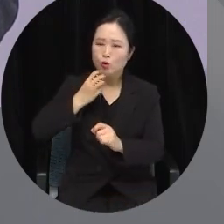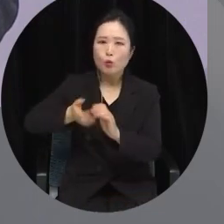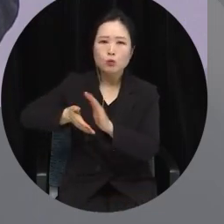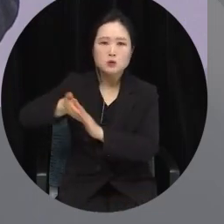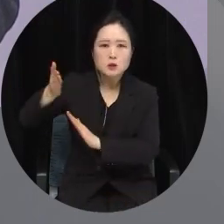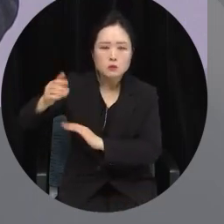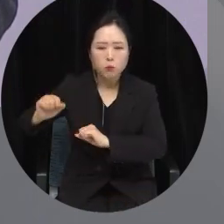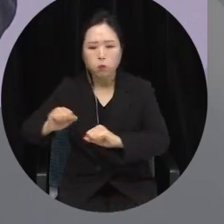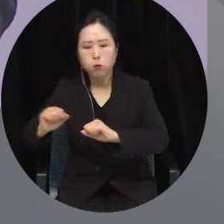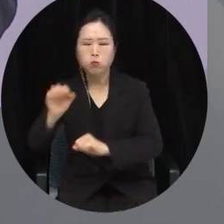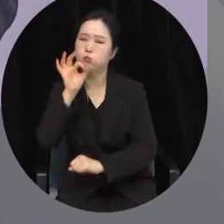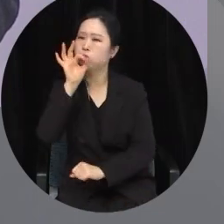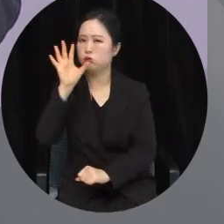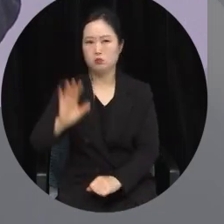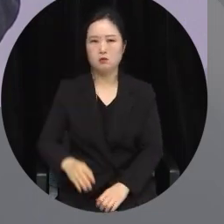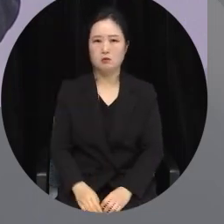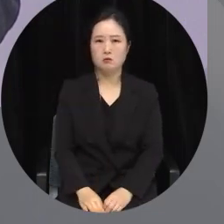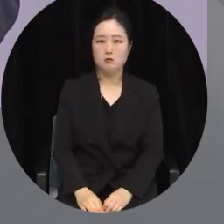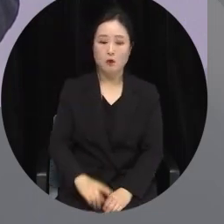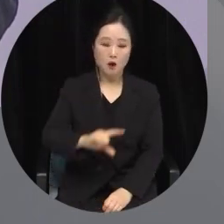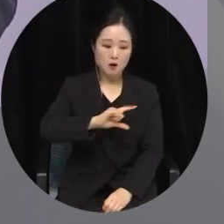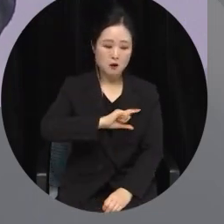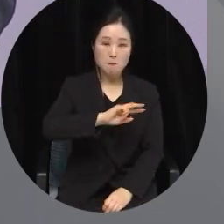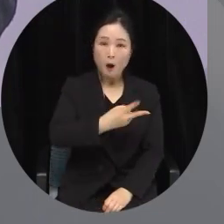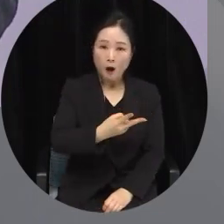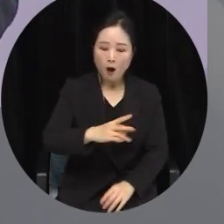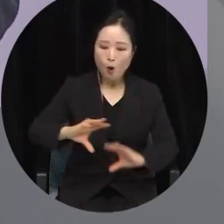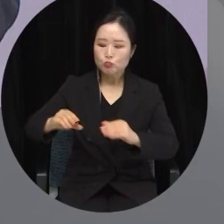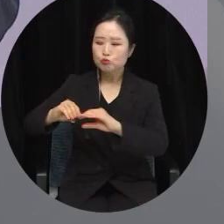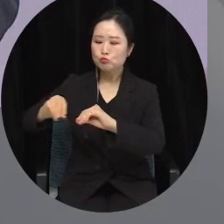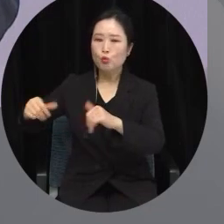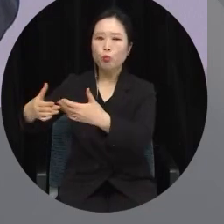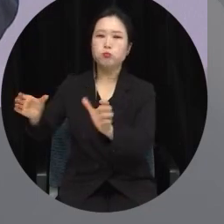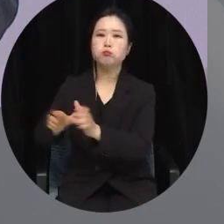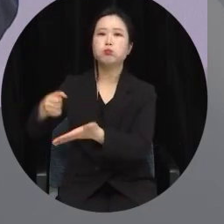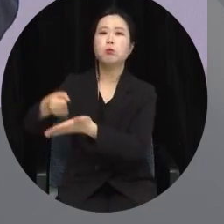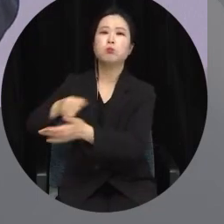일입니다. 명칭조차도 국토부 결정사항이고 그리고